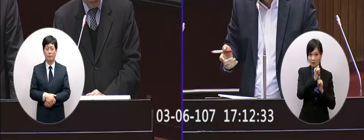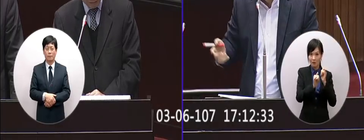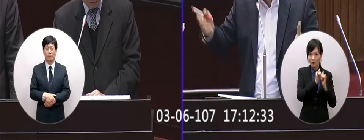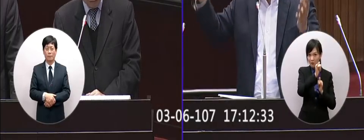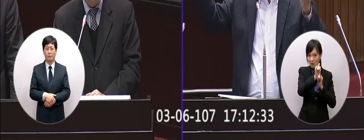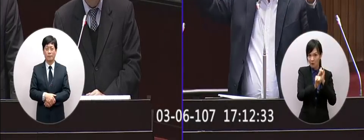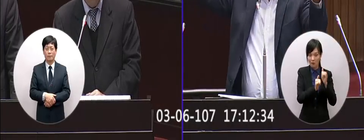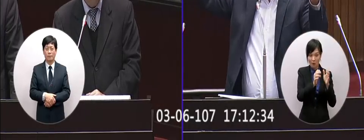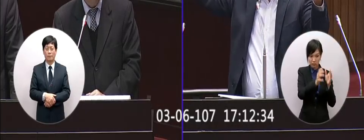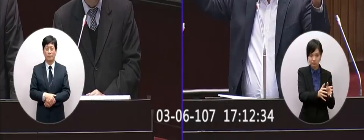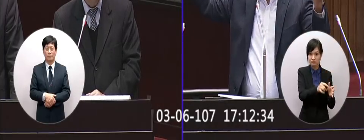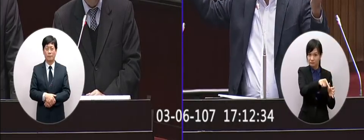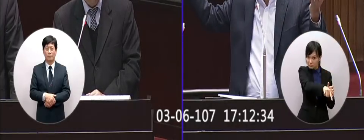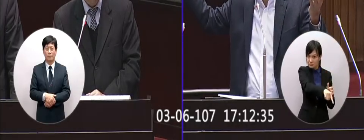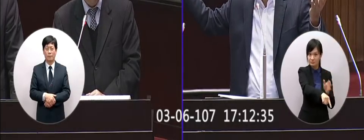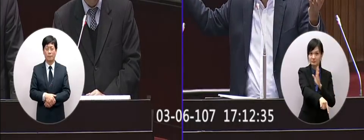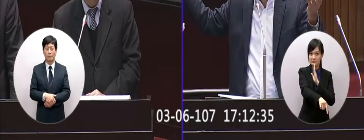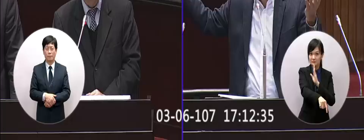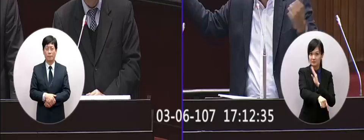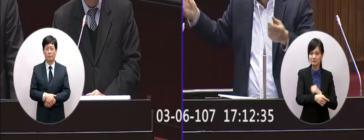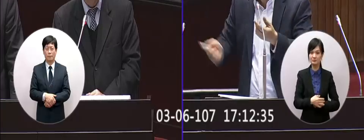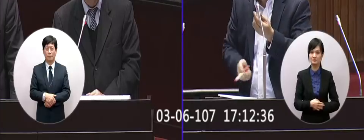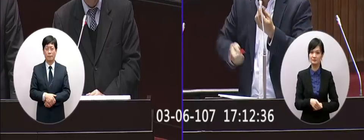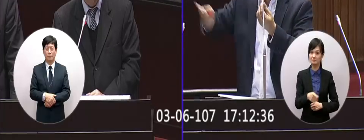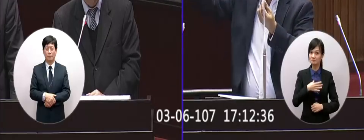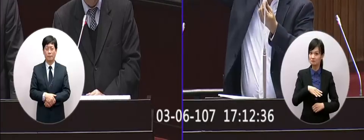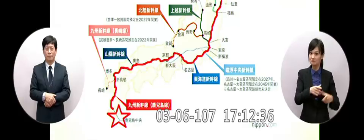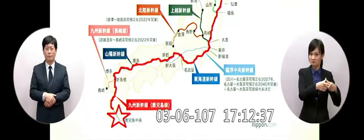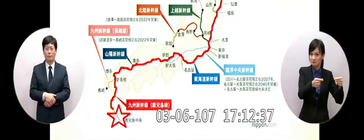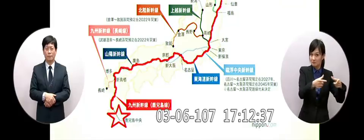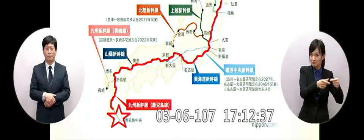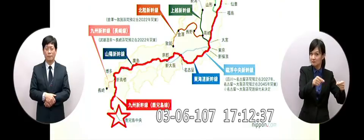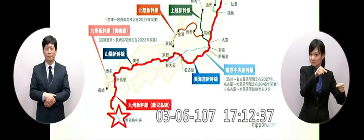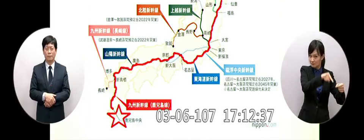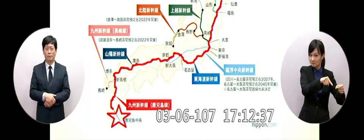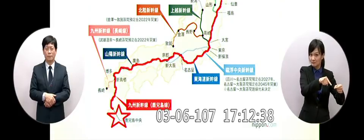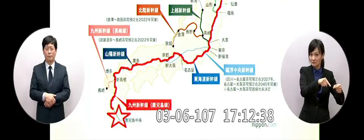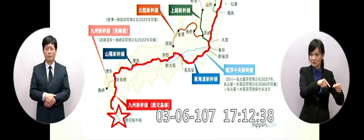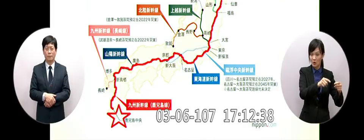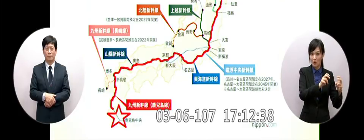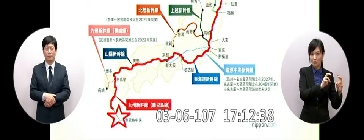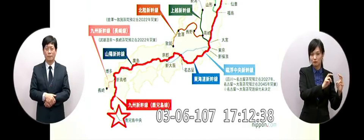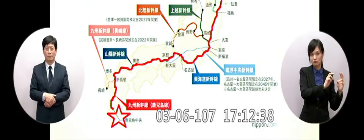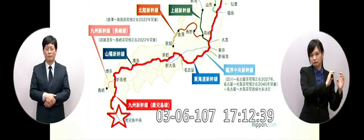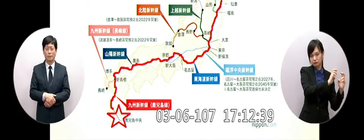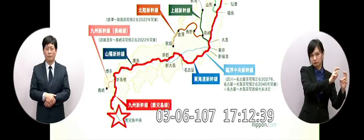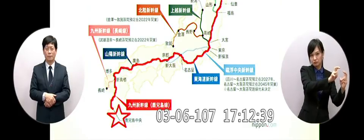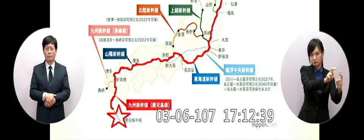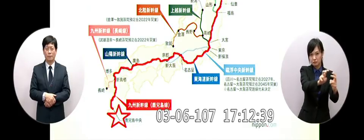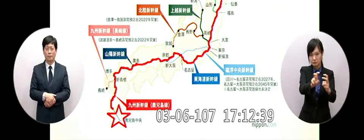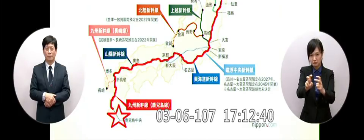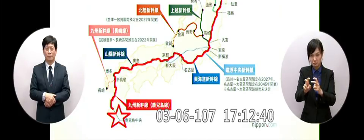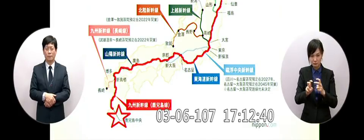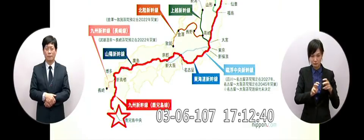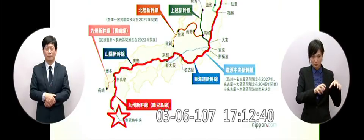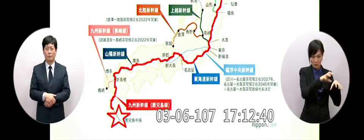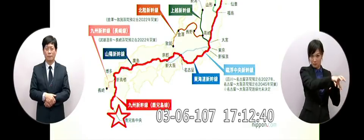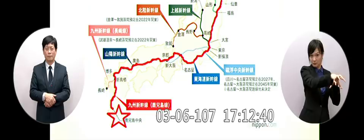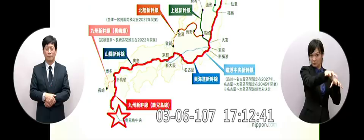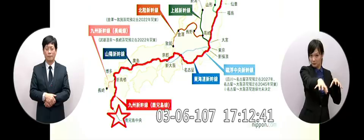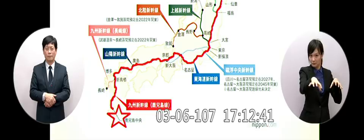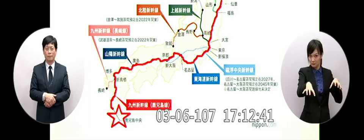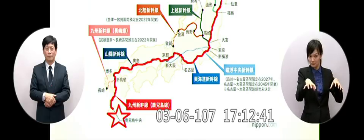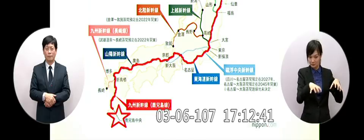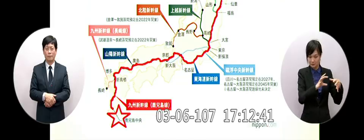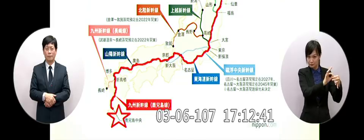下，日本发展到安尼啊，咱的隔壁啦吼，唔是一条新干线啦，一直串，一直串，一直串了。那